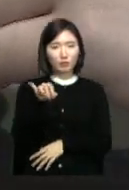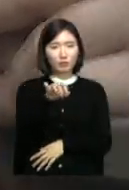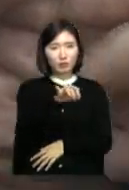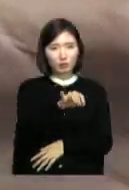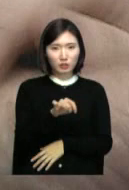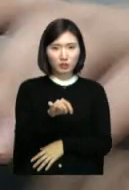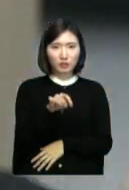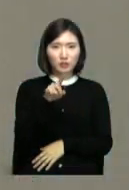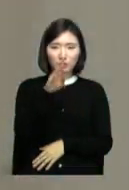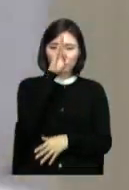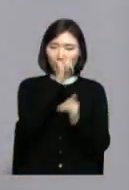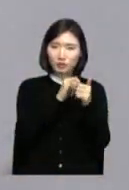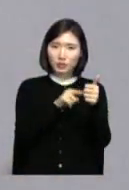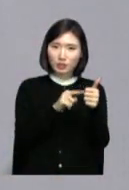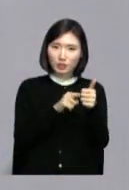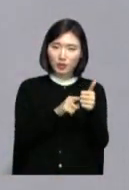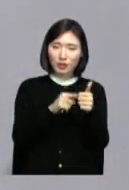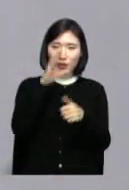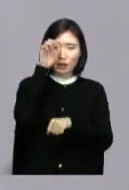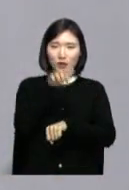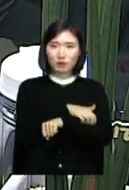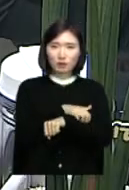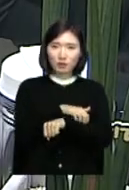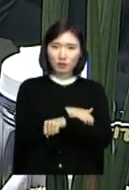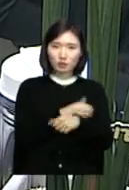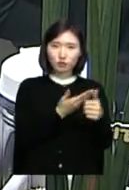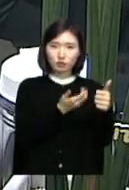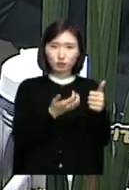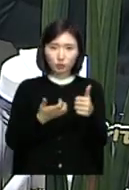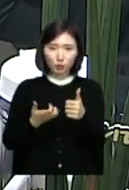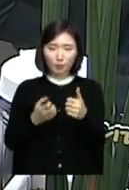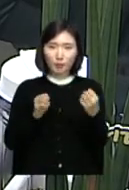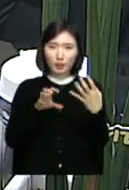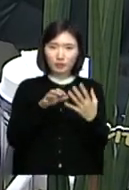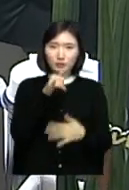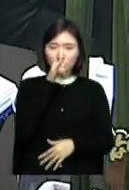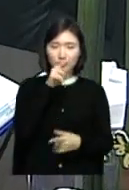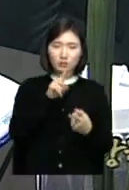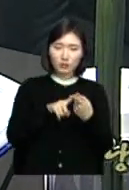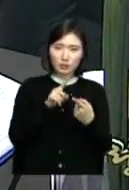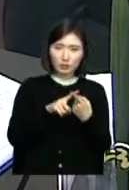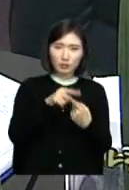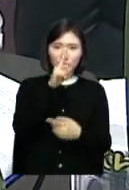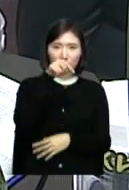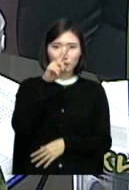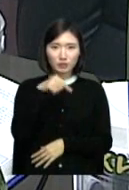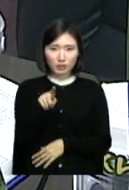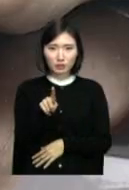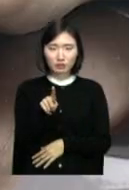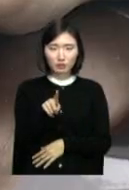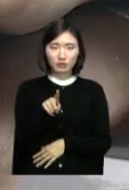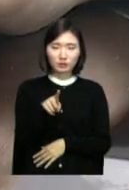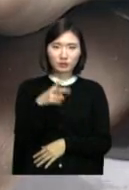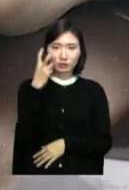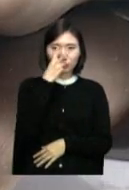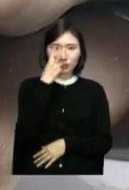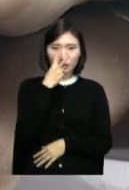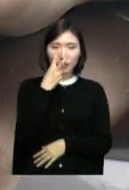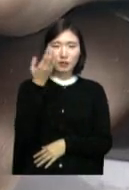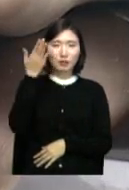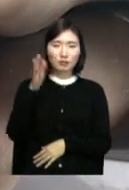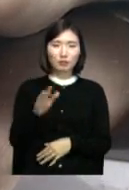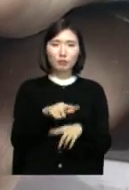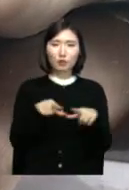환자에게 알레르기 반응을 유도했지만 체크하기 위해서 여러 가지 항원을 일부러 유도하는 검사를 합니다 그런데